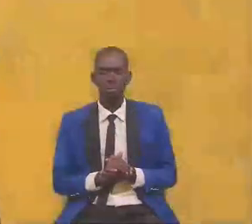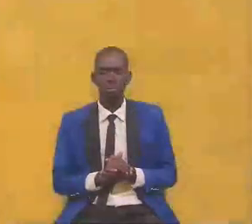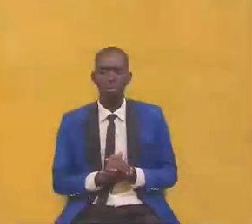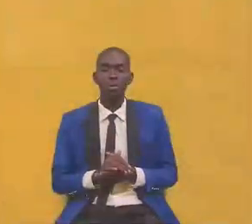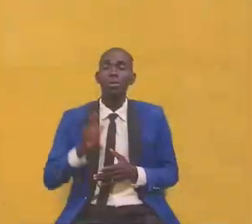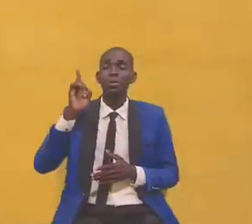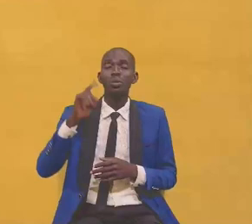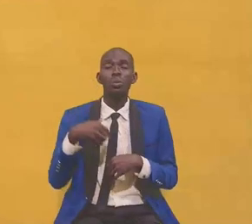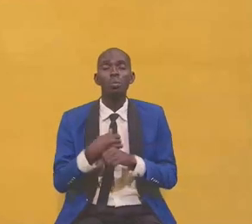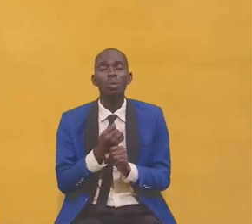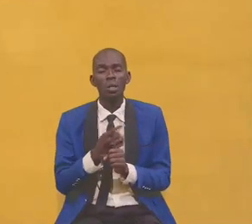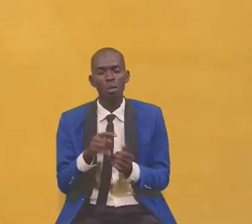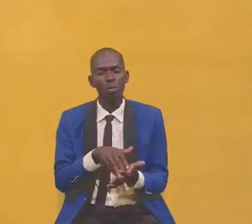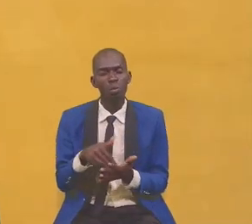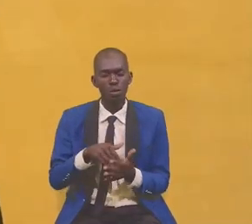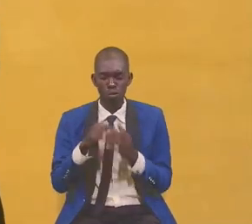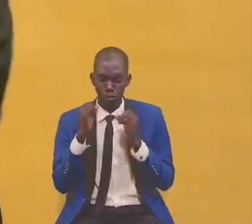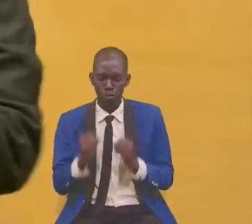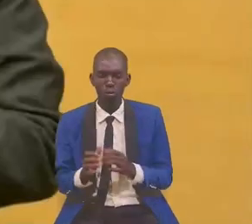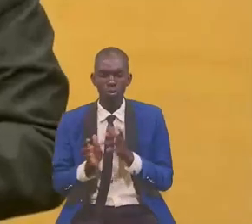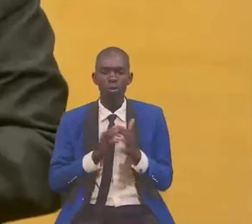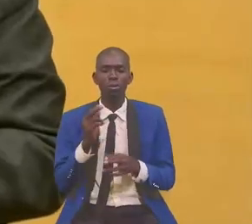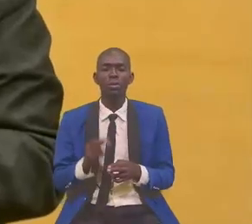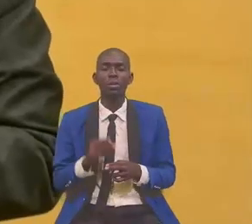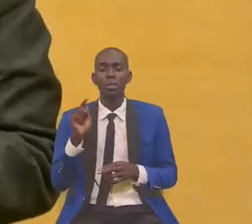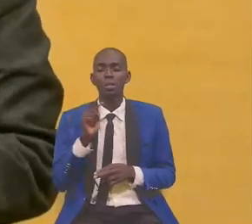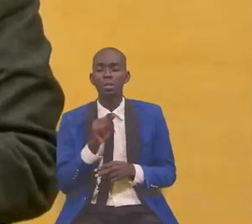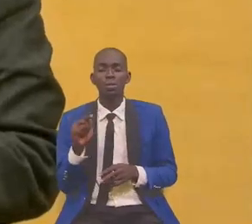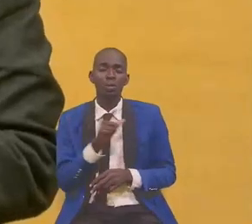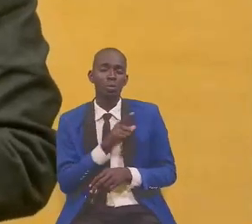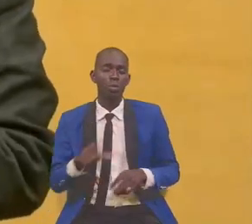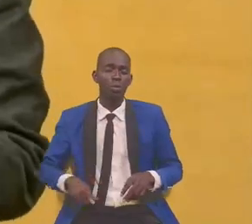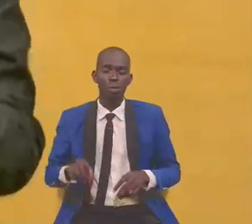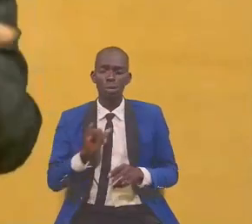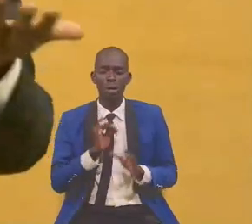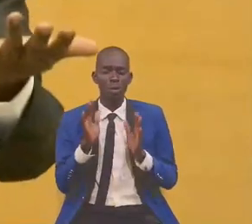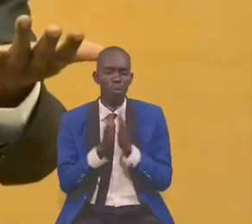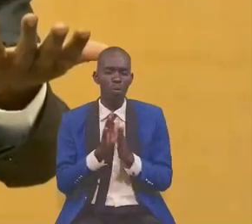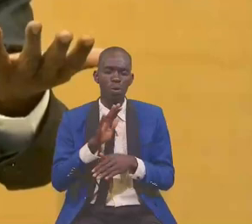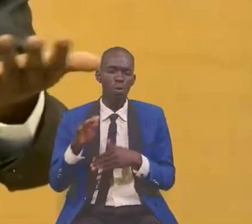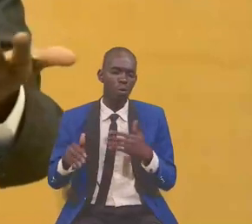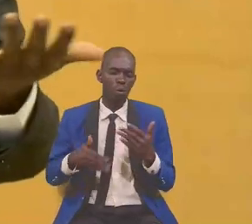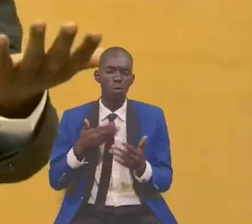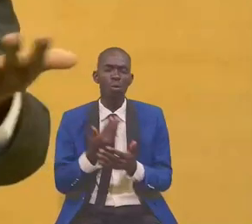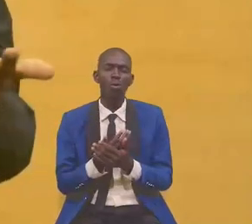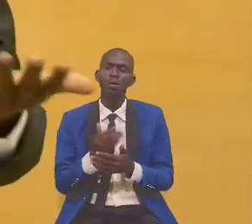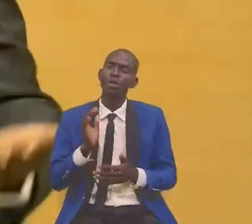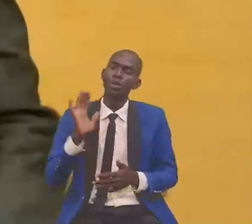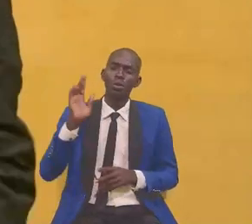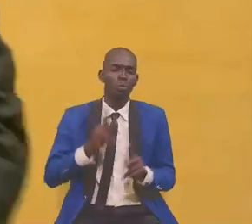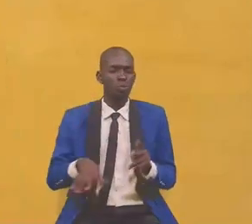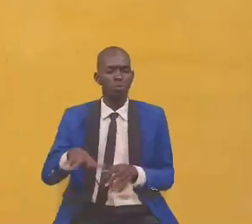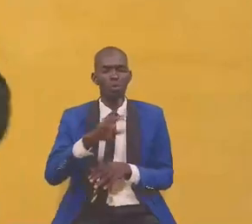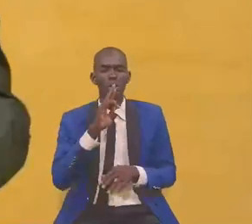Que les faibles soient forts. C'est pourquoi je prie, Seigneur, que ton peuple sont tes serviteurs, tes